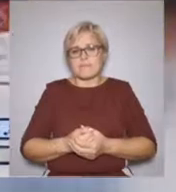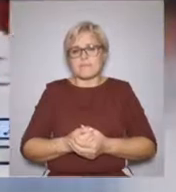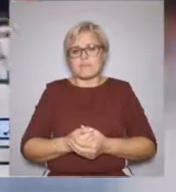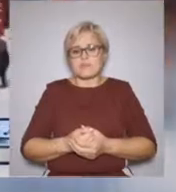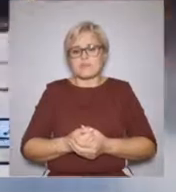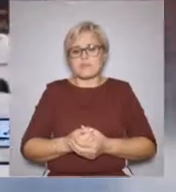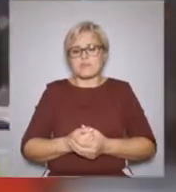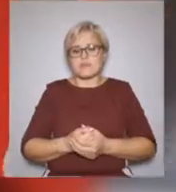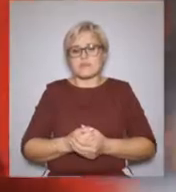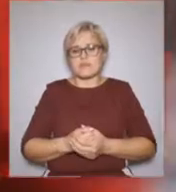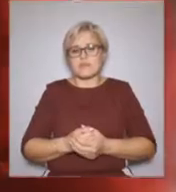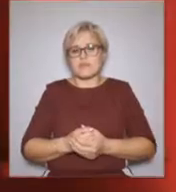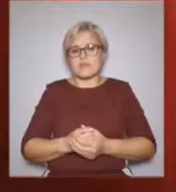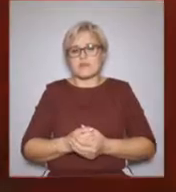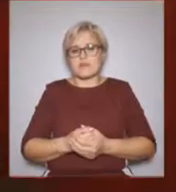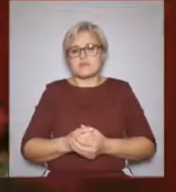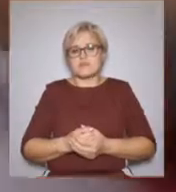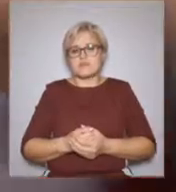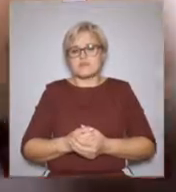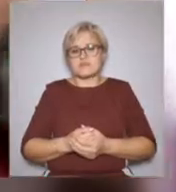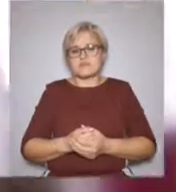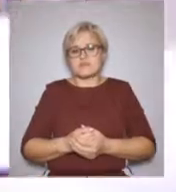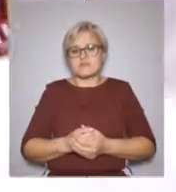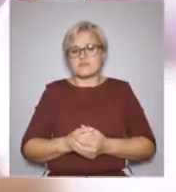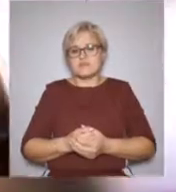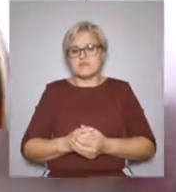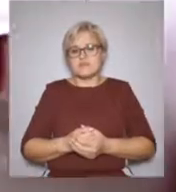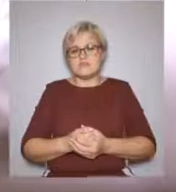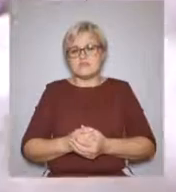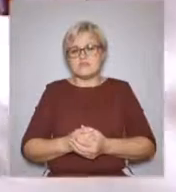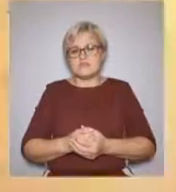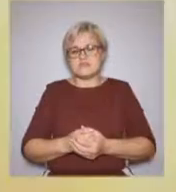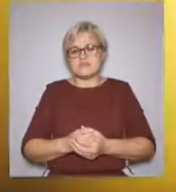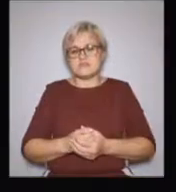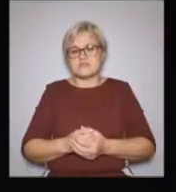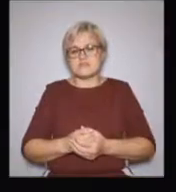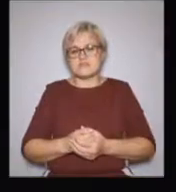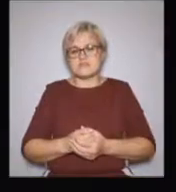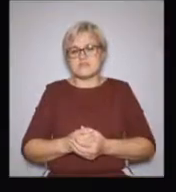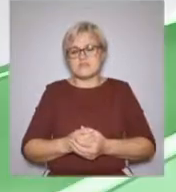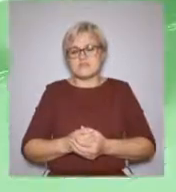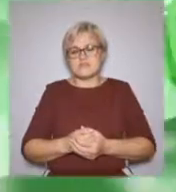провел без грамма ну в серебро есть о котором никто не помнит даже у